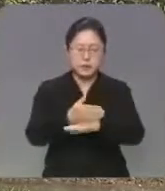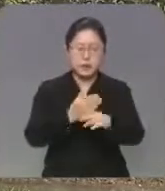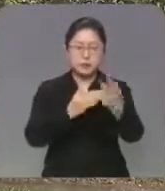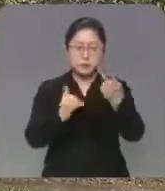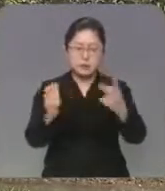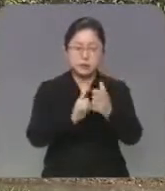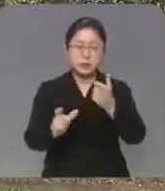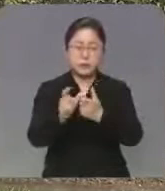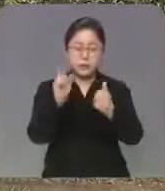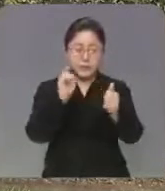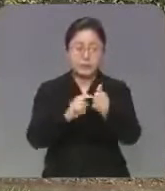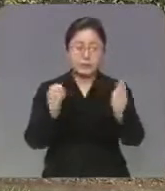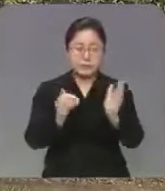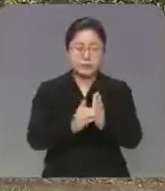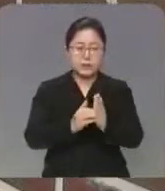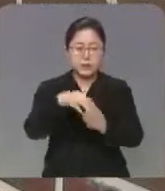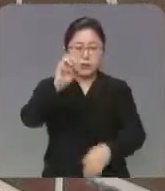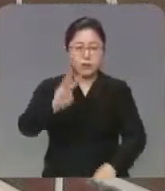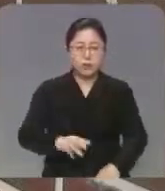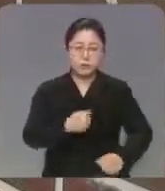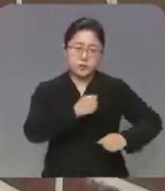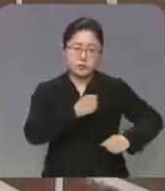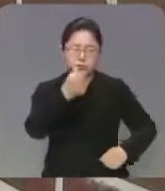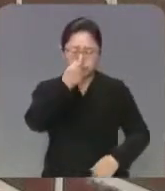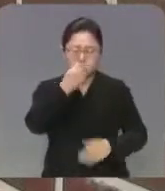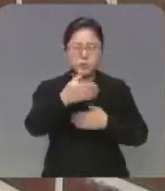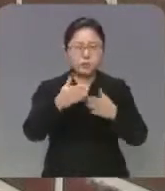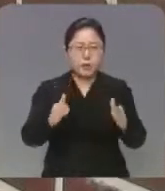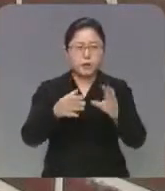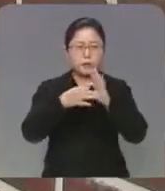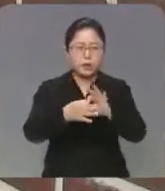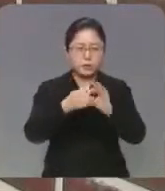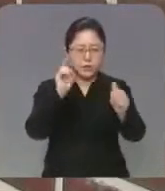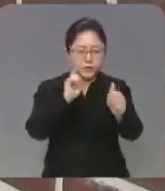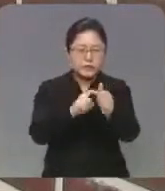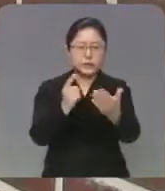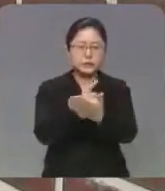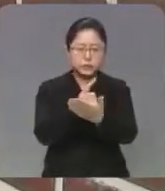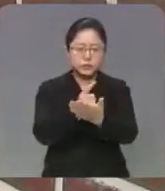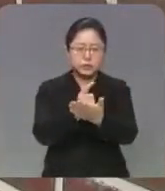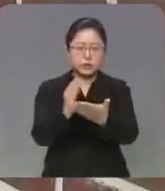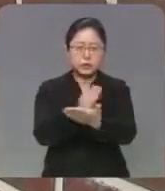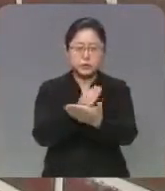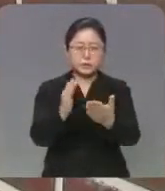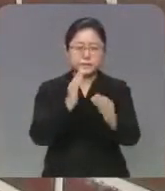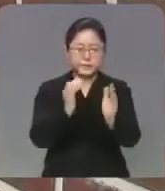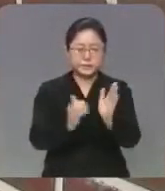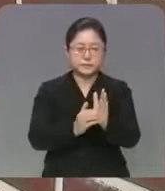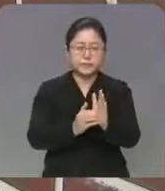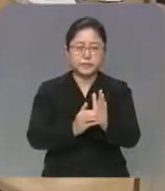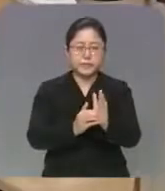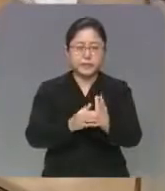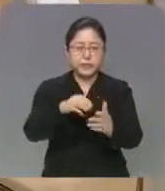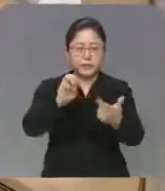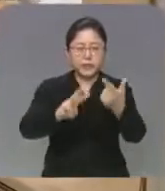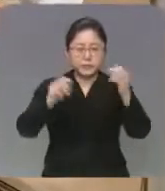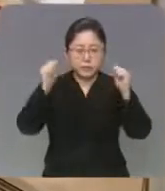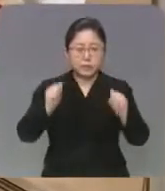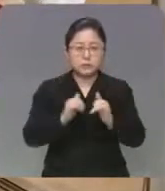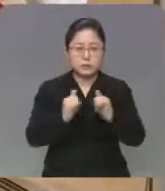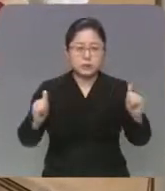추가로 확진 판정을 받았는데요. 광주 상무지구 룸소주방 관련 확진자의 접촉자로 분류됐습니다. 역시 나주